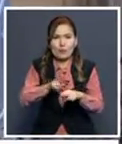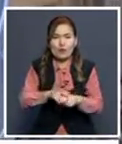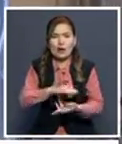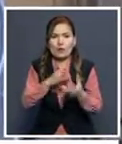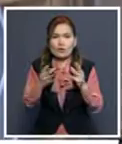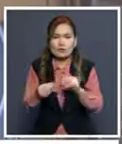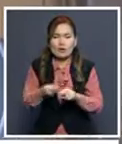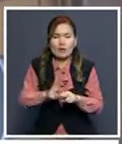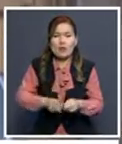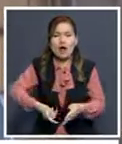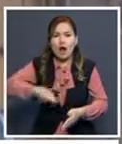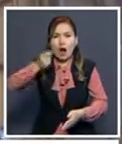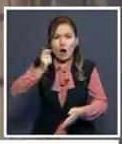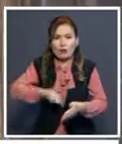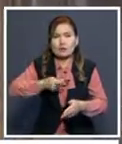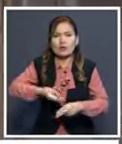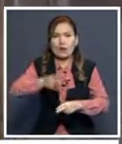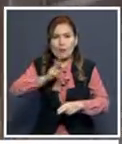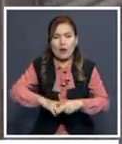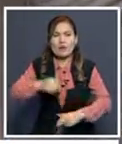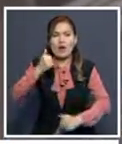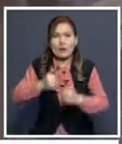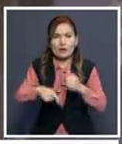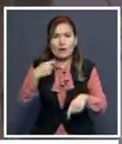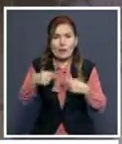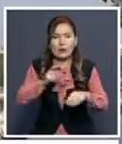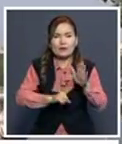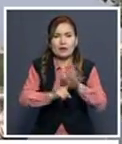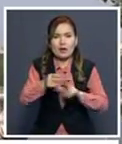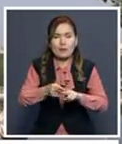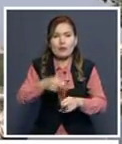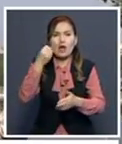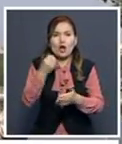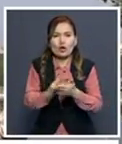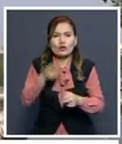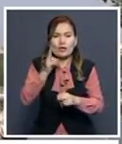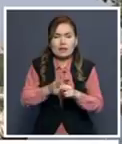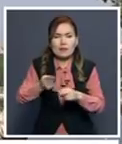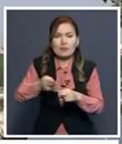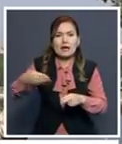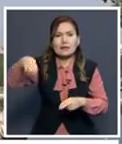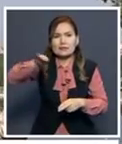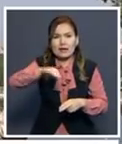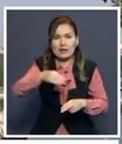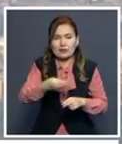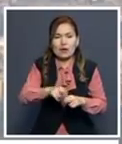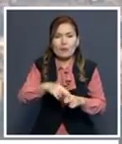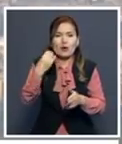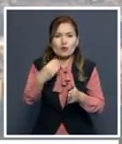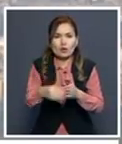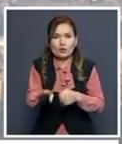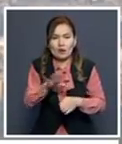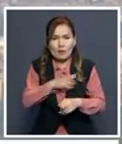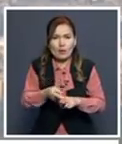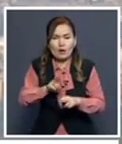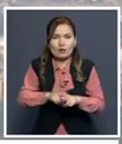артық сома. Арт Курьел аукцион үйі өкілінің мәлімдеуінше құнды темірді сатып алған таяу шығыстан келген коллекционер. Есімі